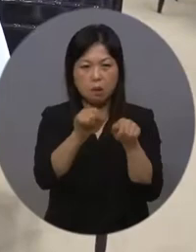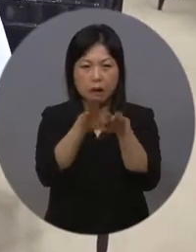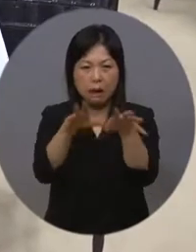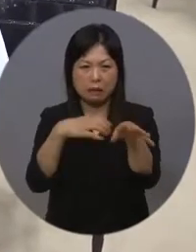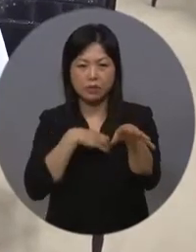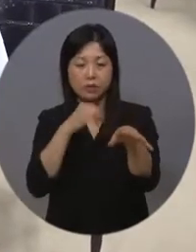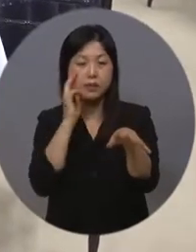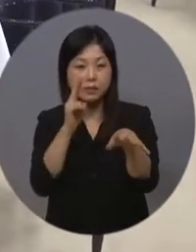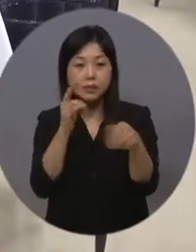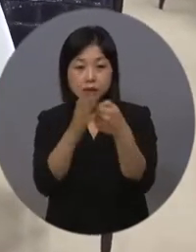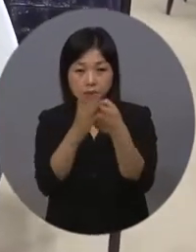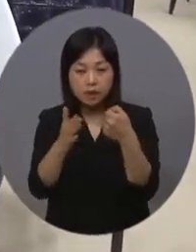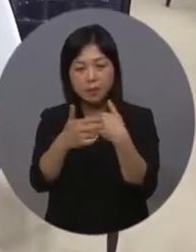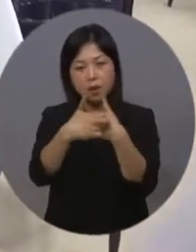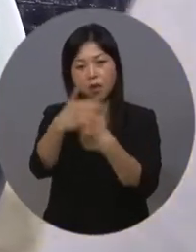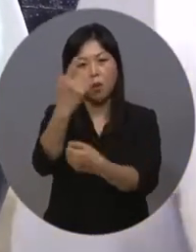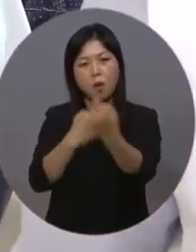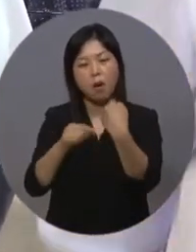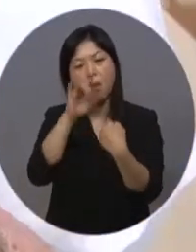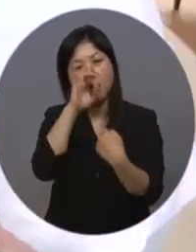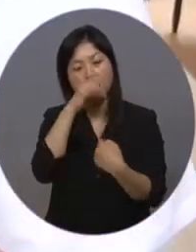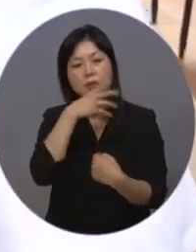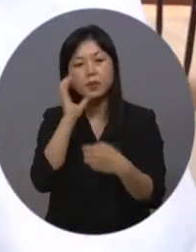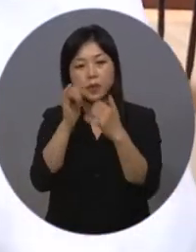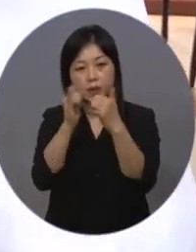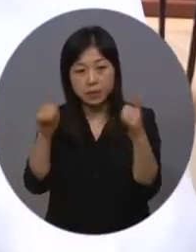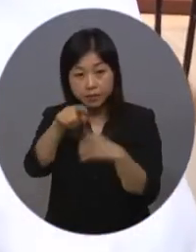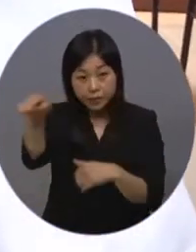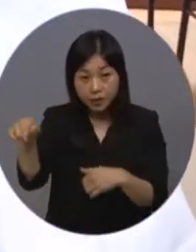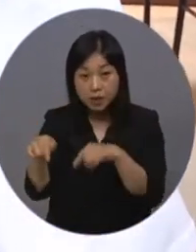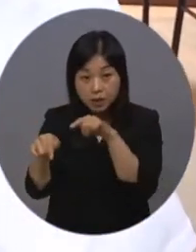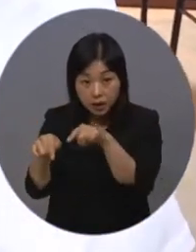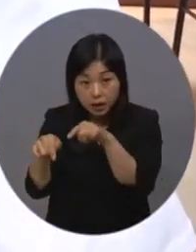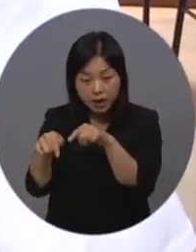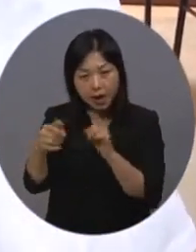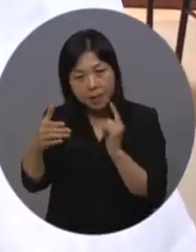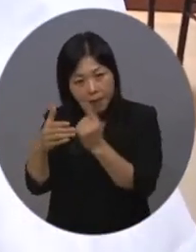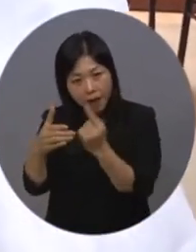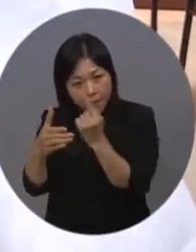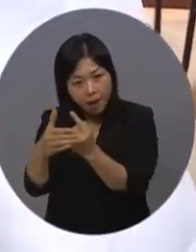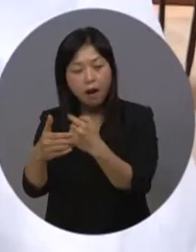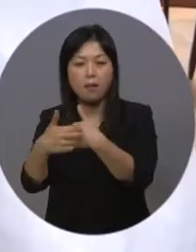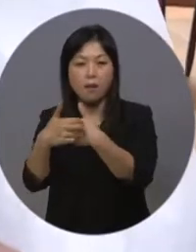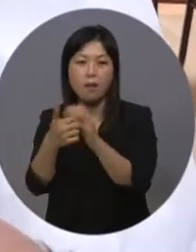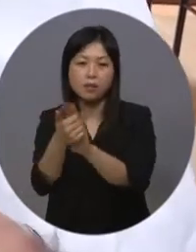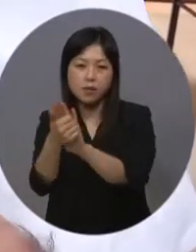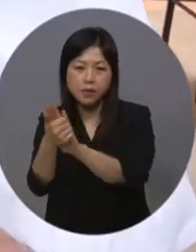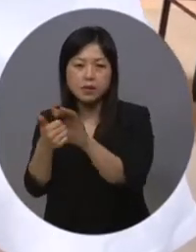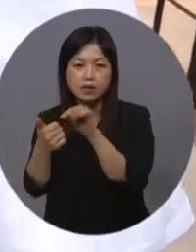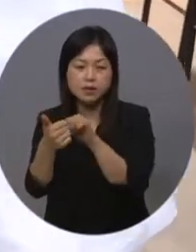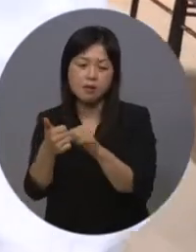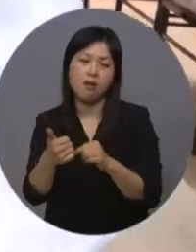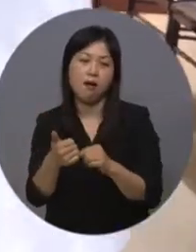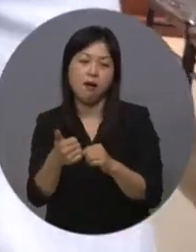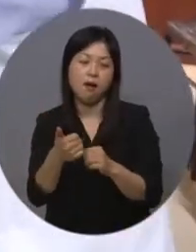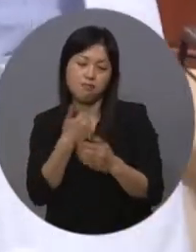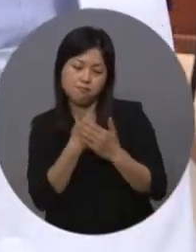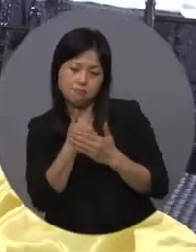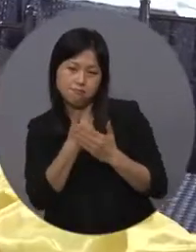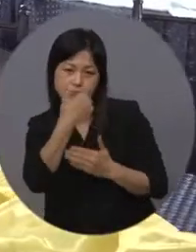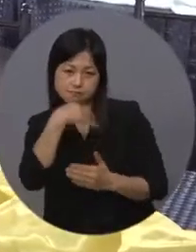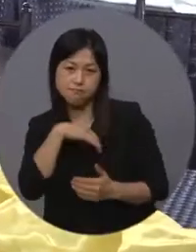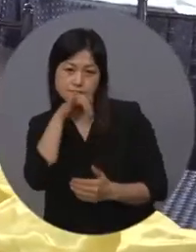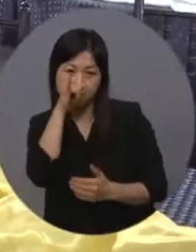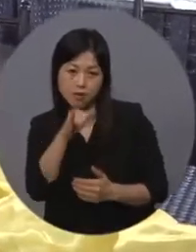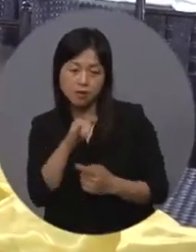더해져 병원 진료에 어려움을 겪는 노인분들에게 찾아가는 의료서비스가 커다란 위안이자 삶의 새로운